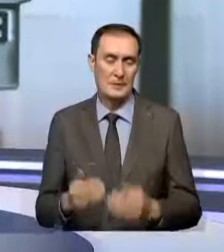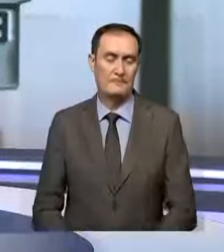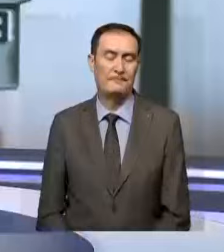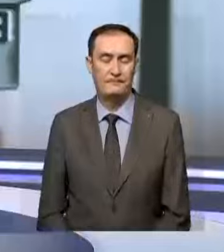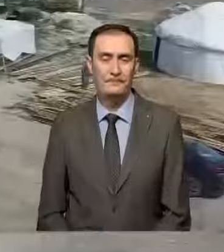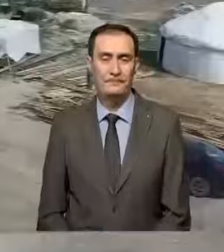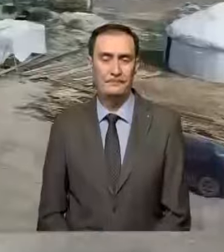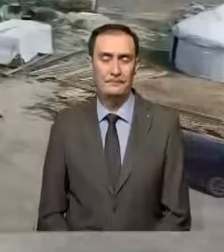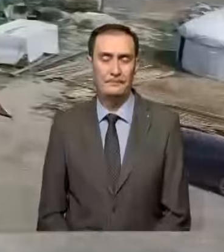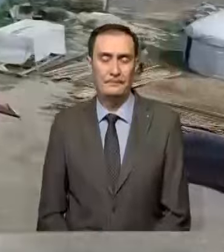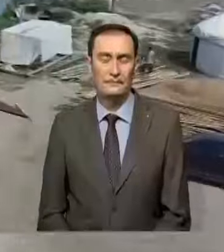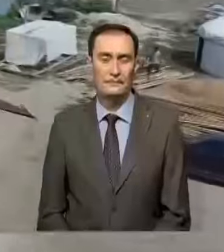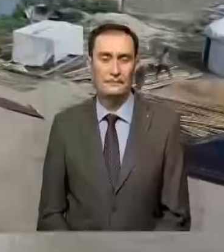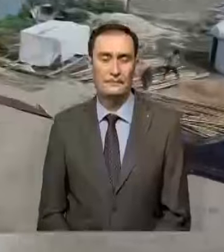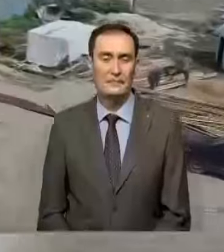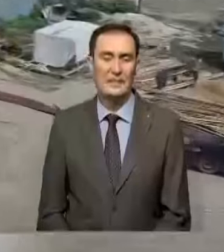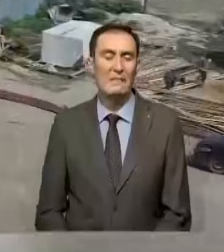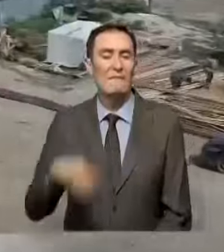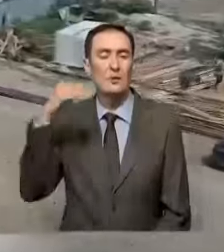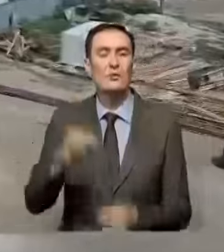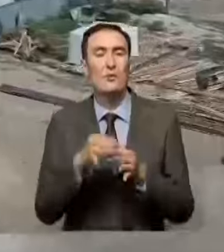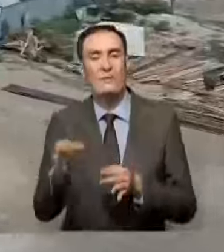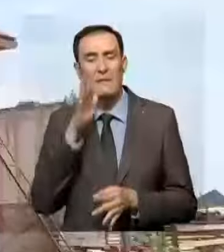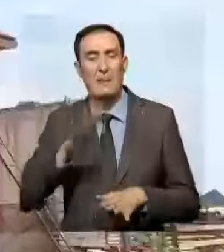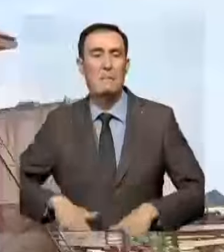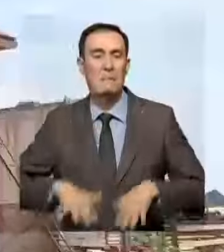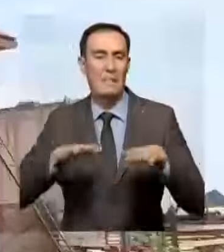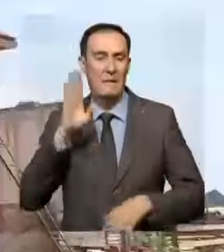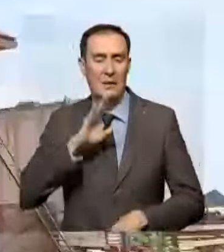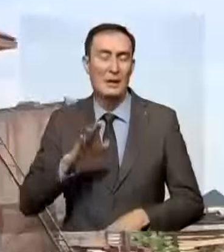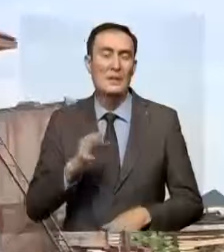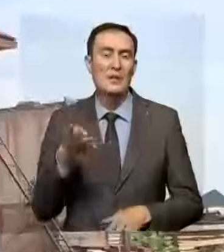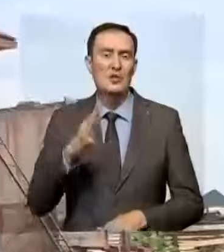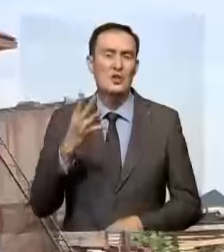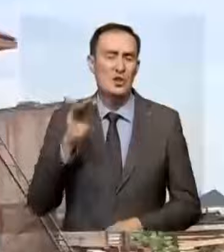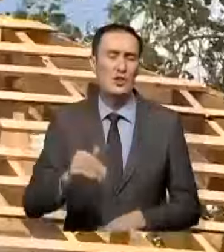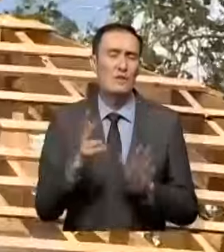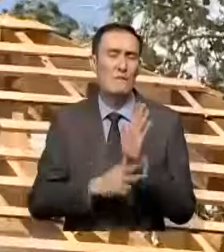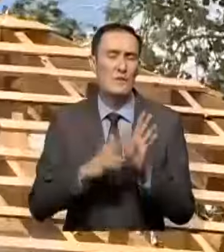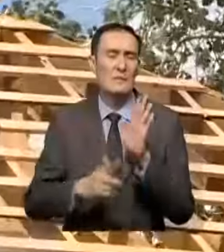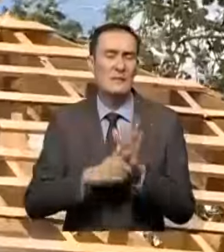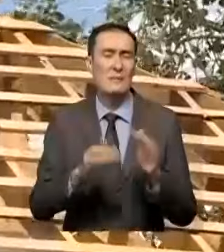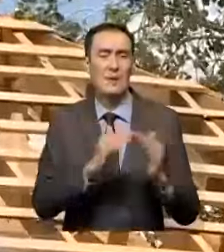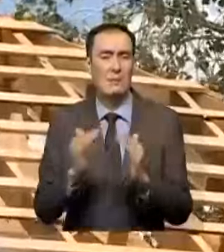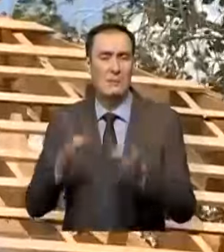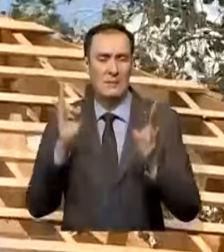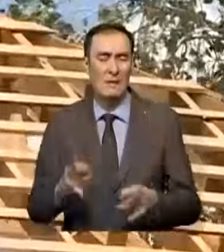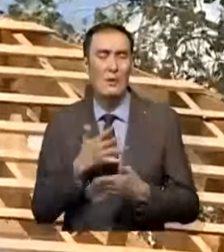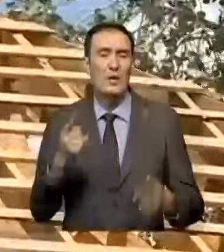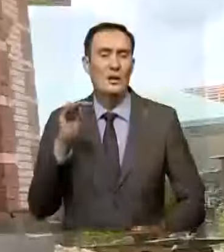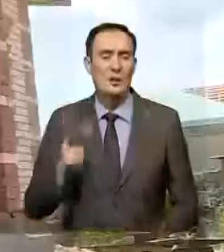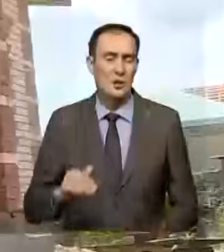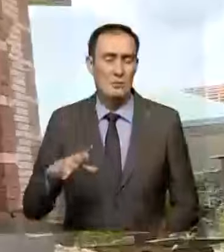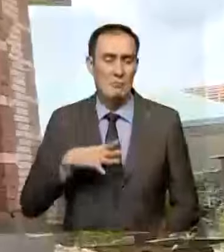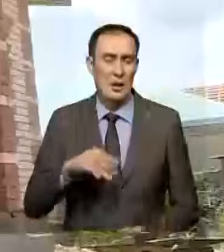Сальковой. В Актюбинской области во время паводка подтопило 4087 домов. Более 1000